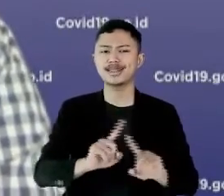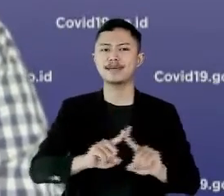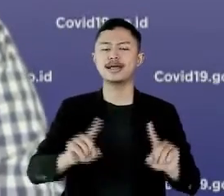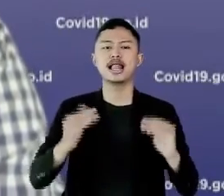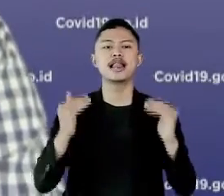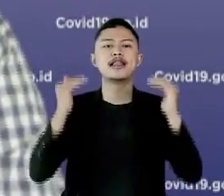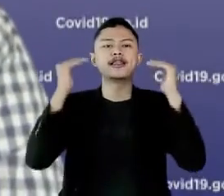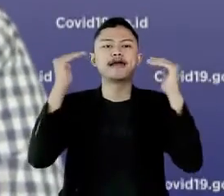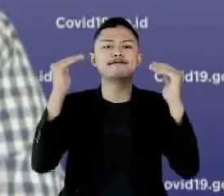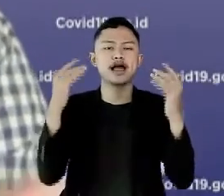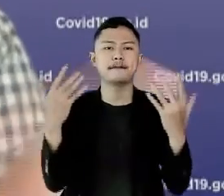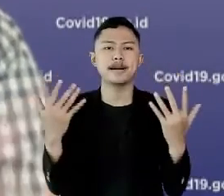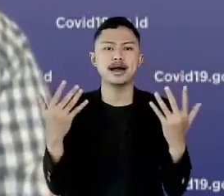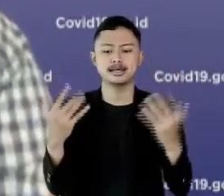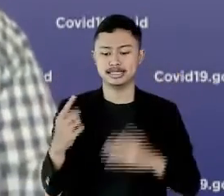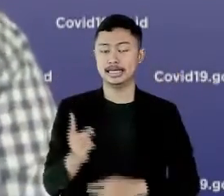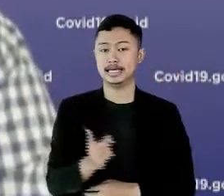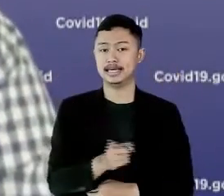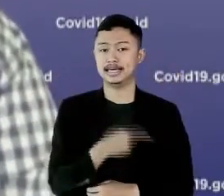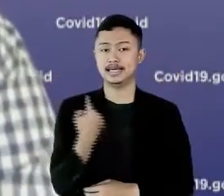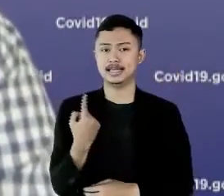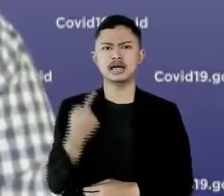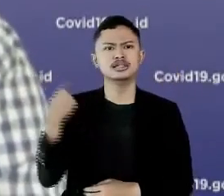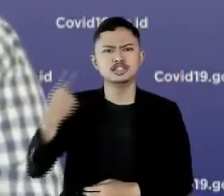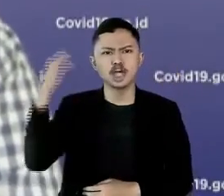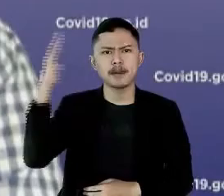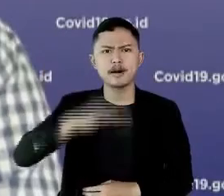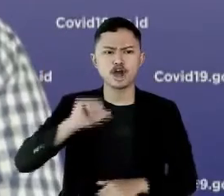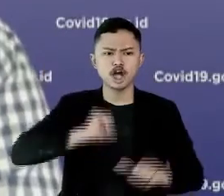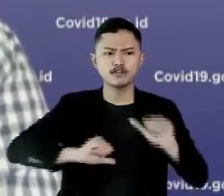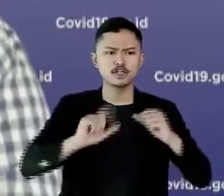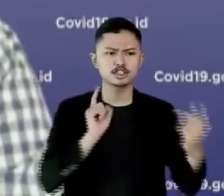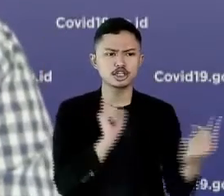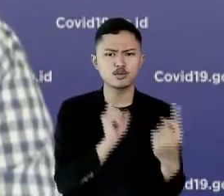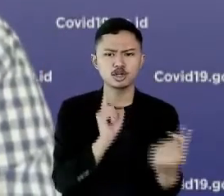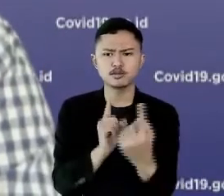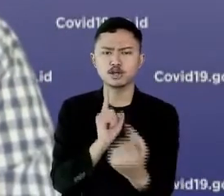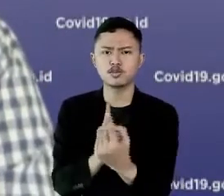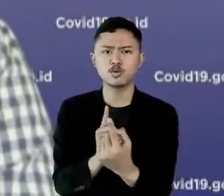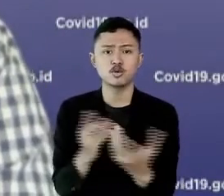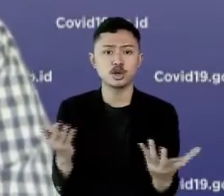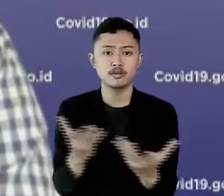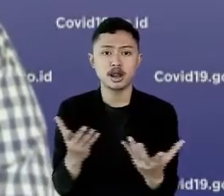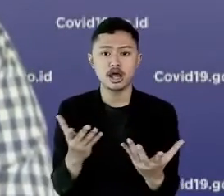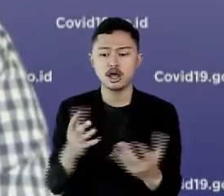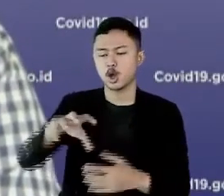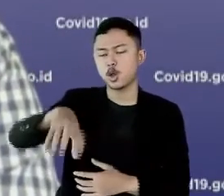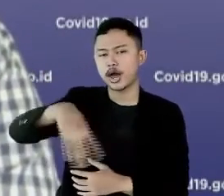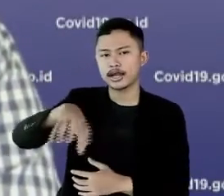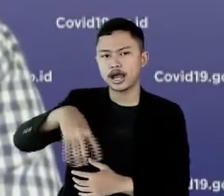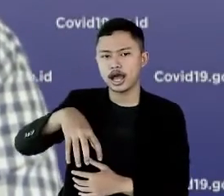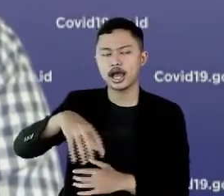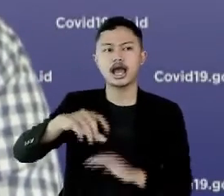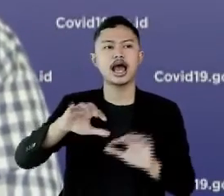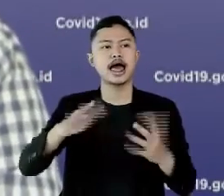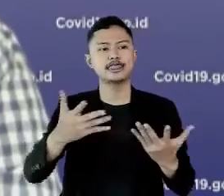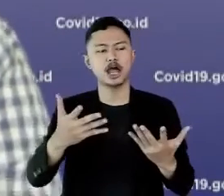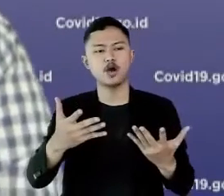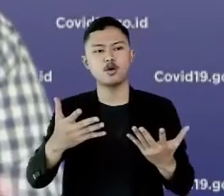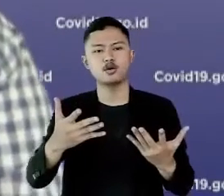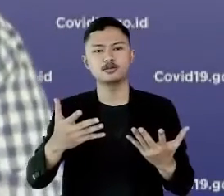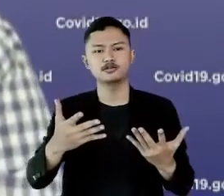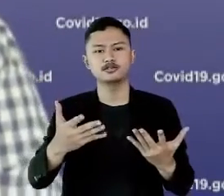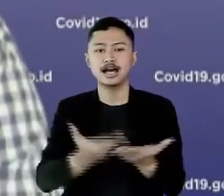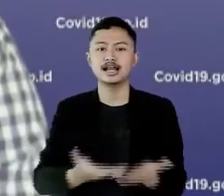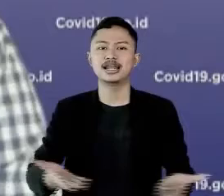kemudian di tingkat kita yang apa sehari-hari gitu ya. Sehari-hari di mana? Sehari-hari di dalam keluarga. Sehari-hari di mana?